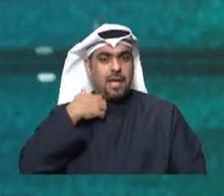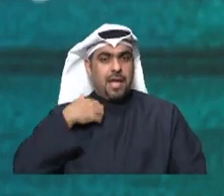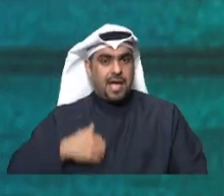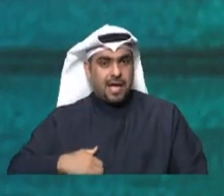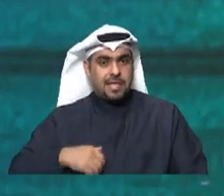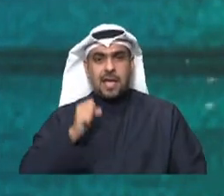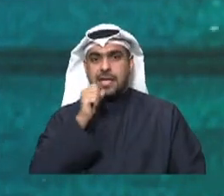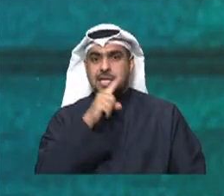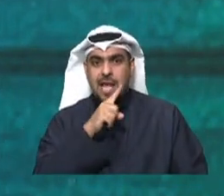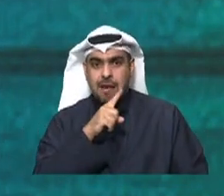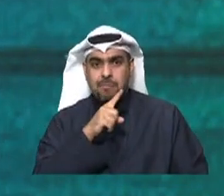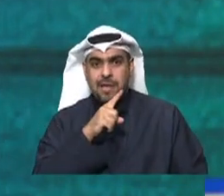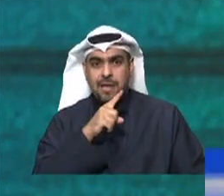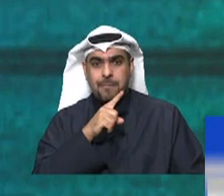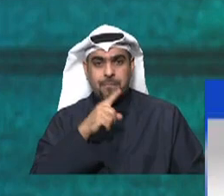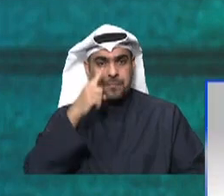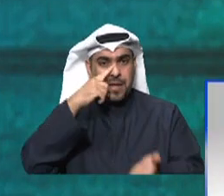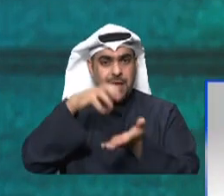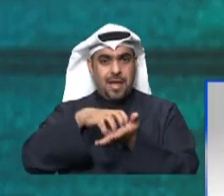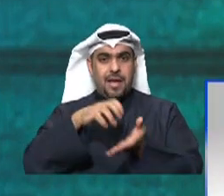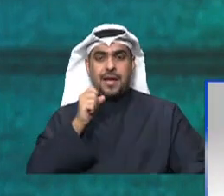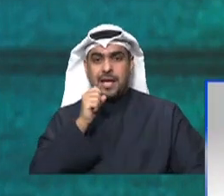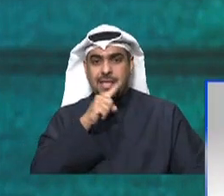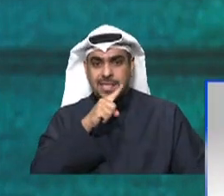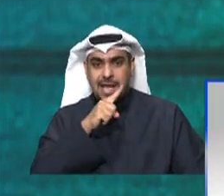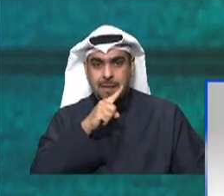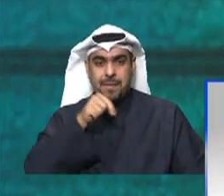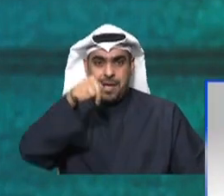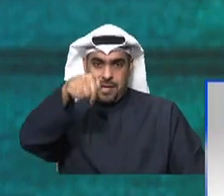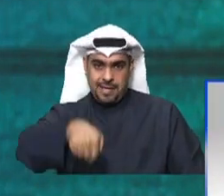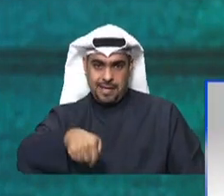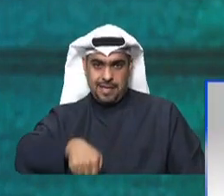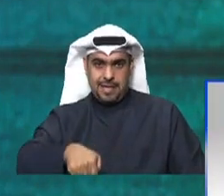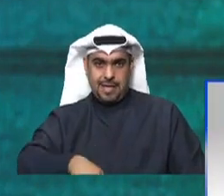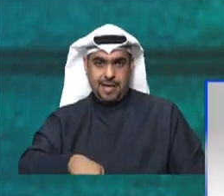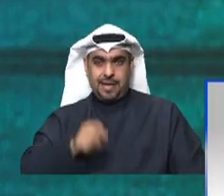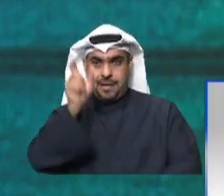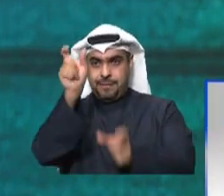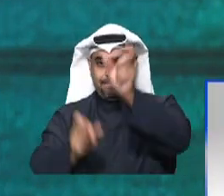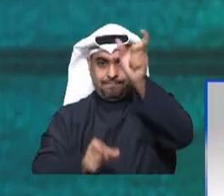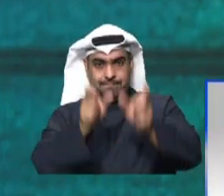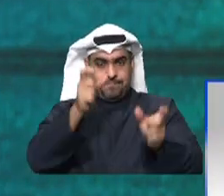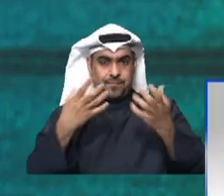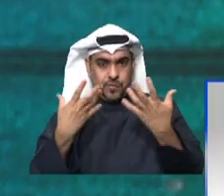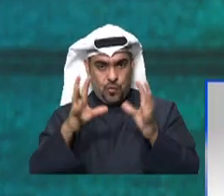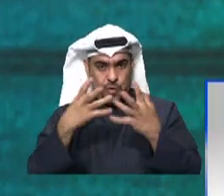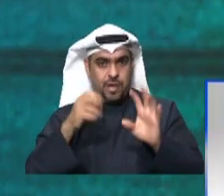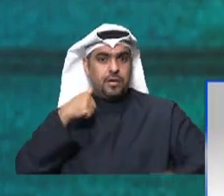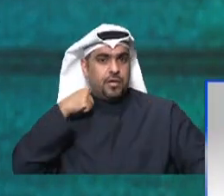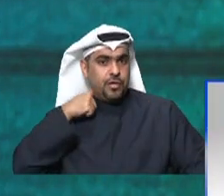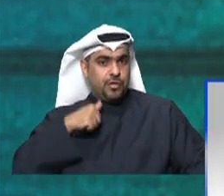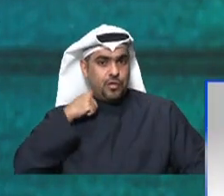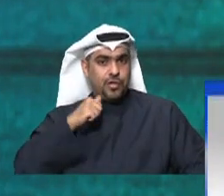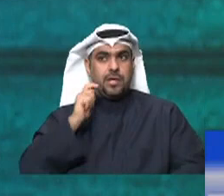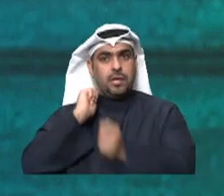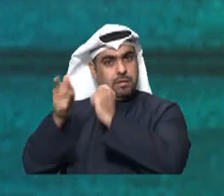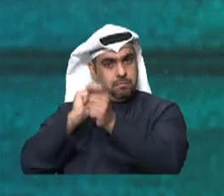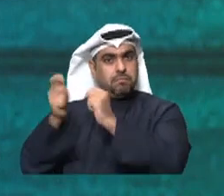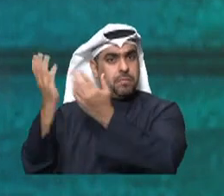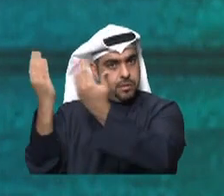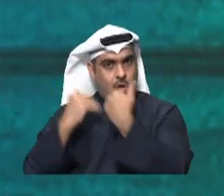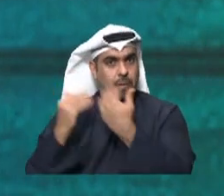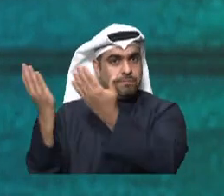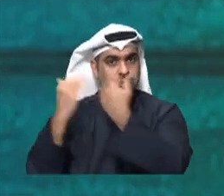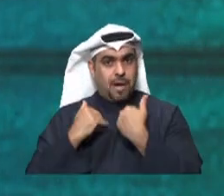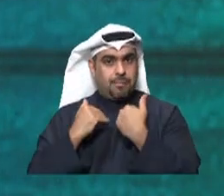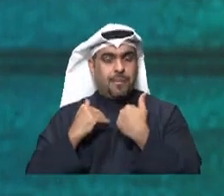لهذا التوجه. السالمية يمكن اليوم مع التعزيز اللي صار على مستوى اللاعبين، هناك لاعبين جدد قدم قادمون إلى الفريق، مدرب جديد وهذا المدرب